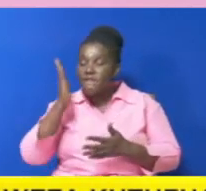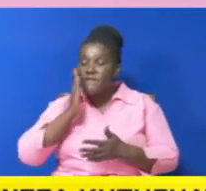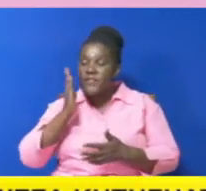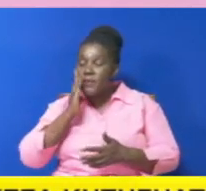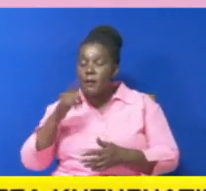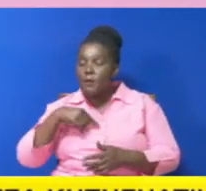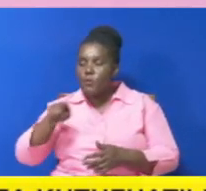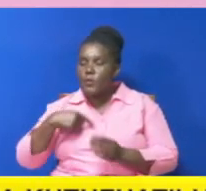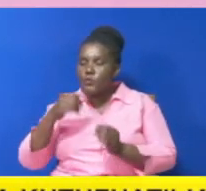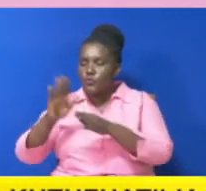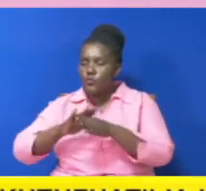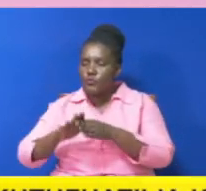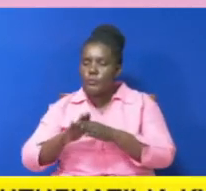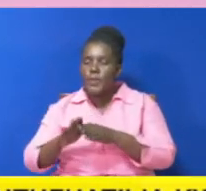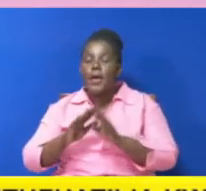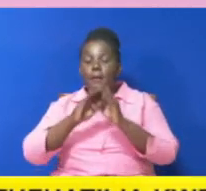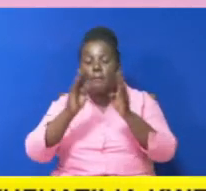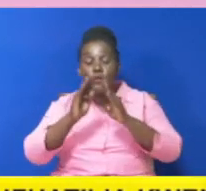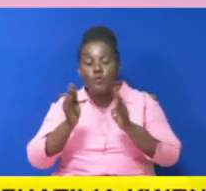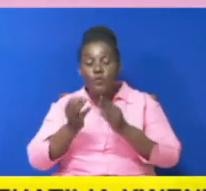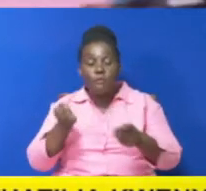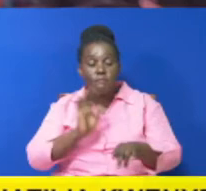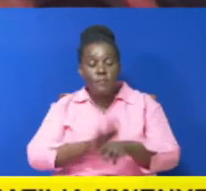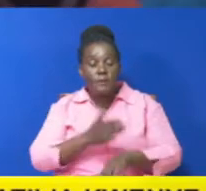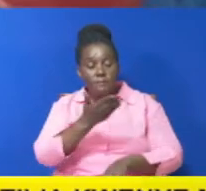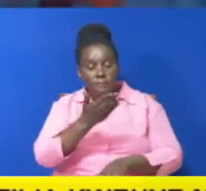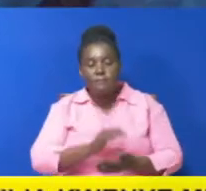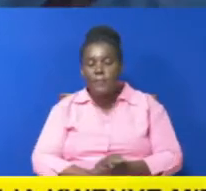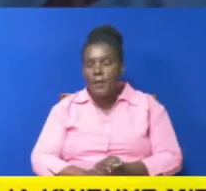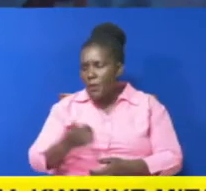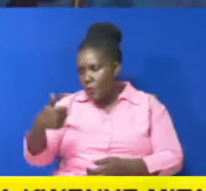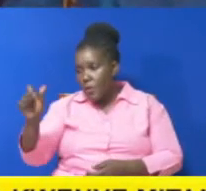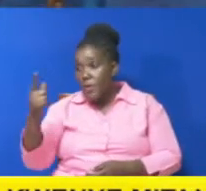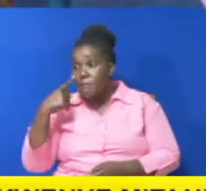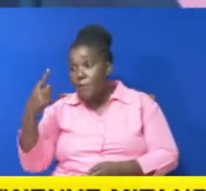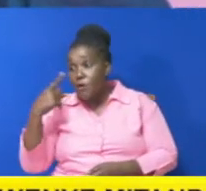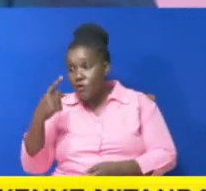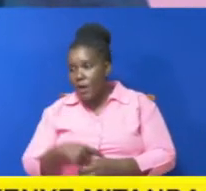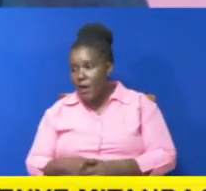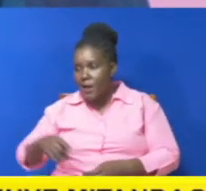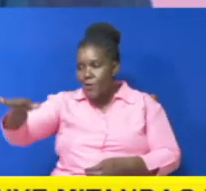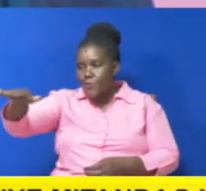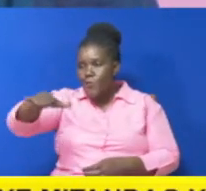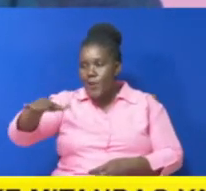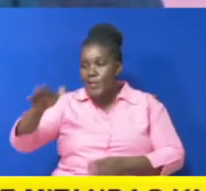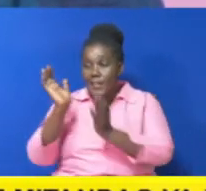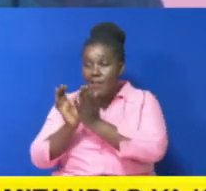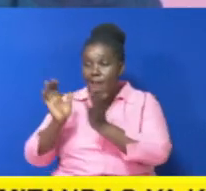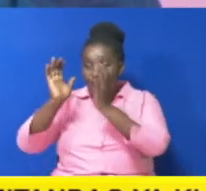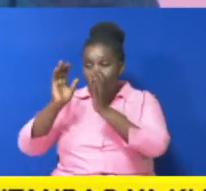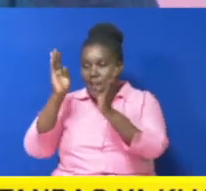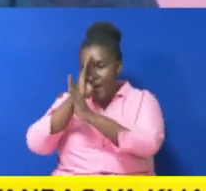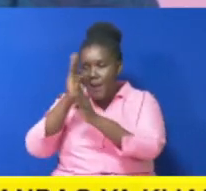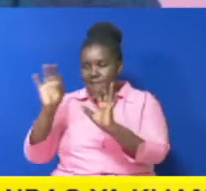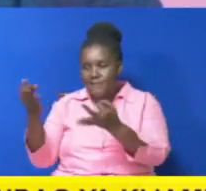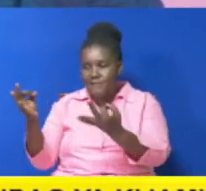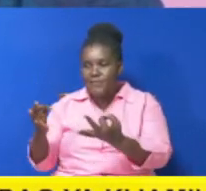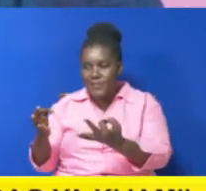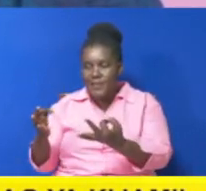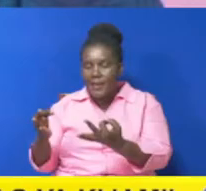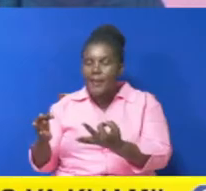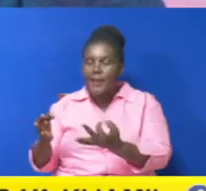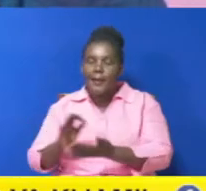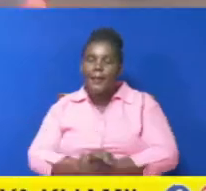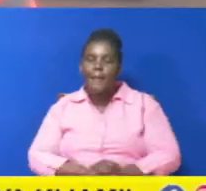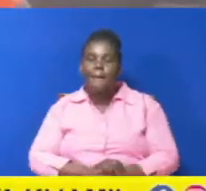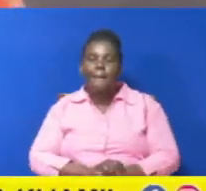kutumia vizuri miundombinu hiyo. Na nyie wenyewe mnajionea kwenye uwanja wetu huu wa Jamhuri ambao na nyie sasa